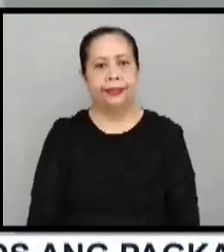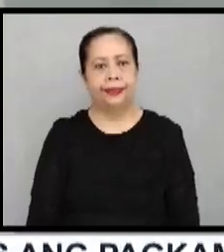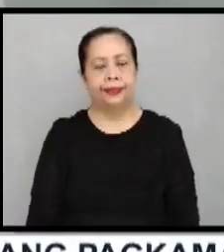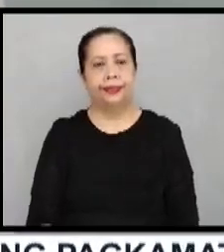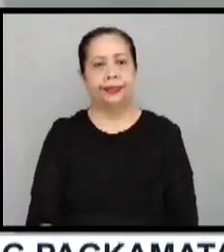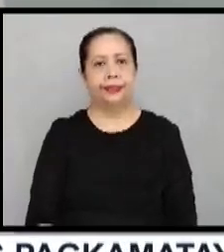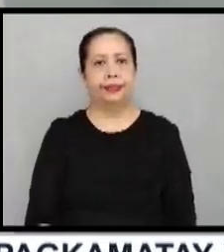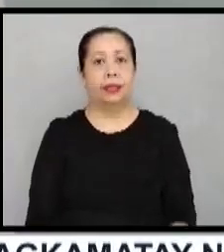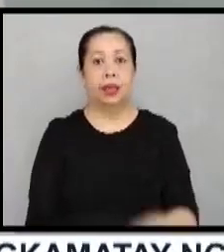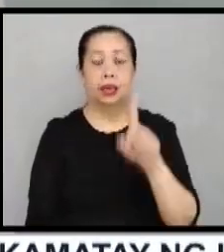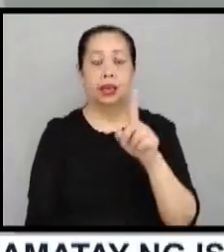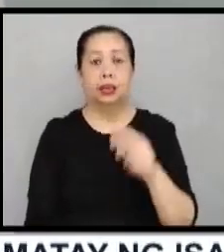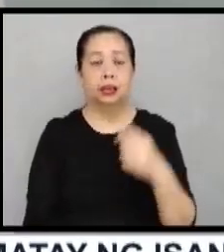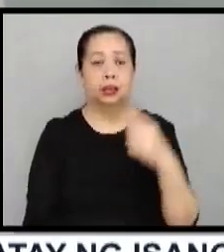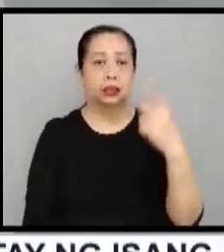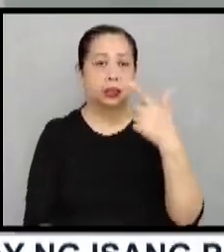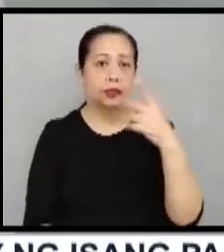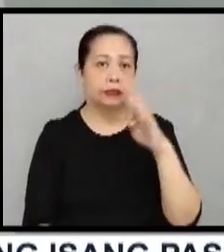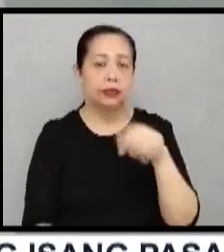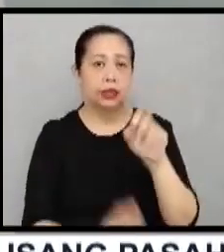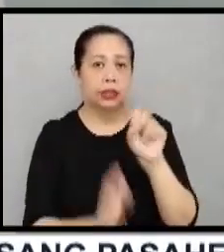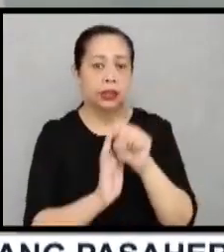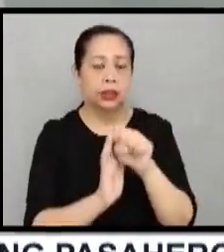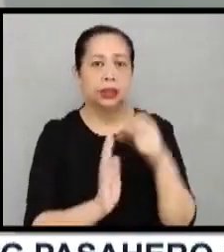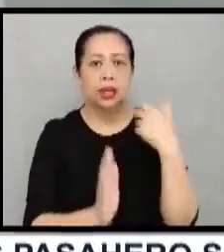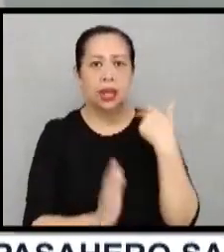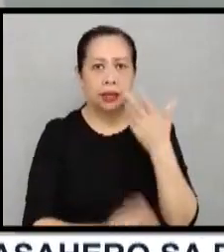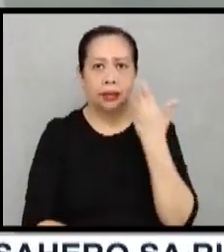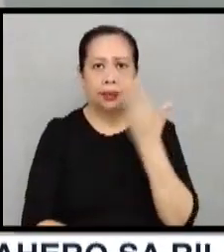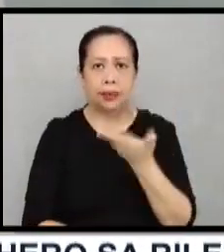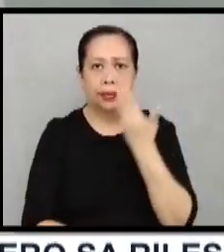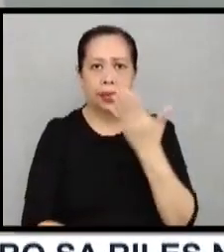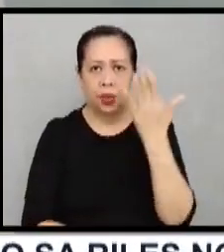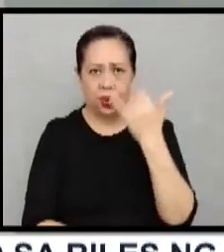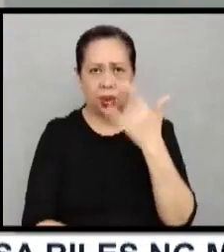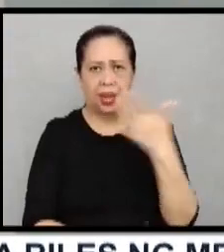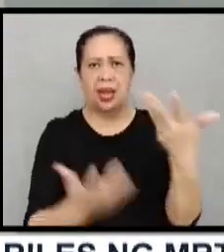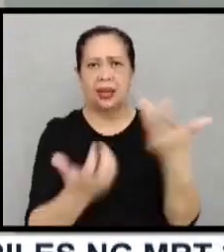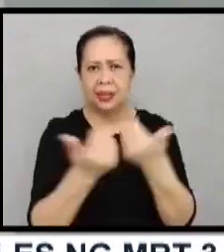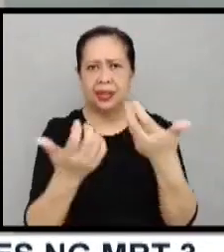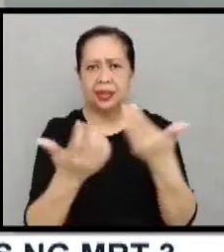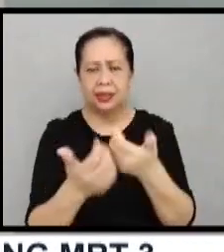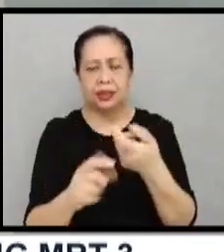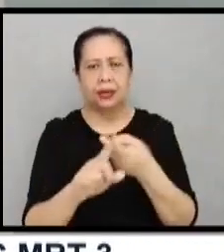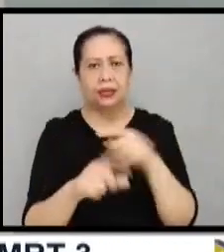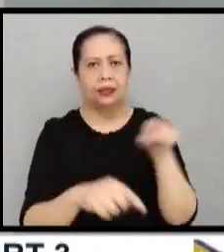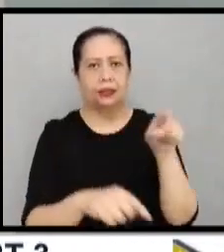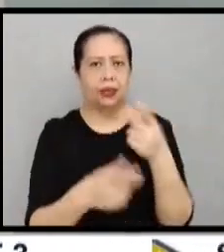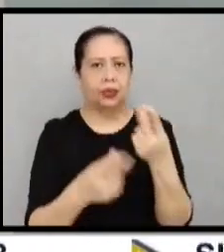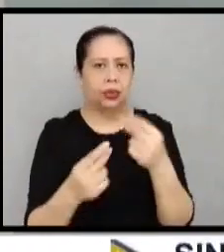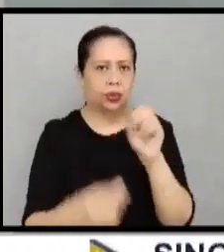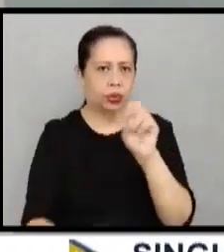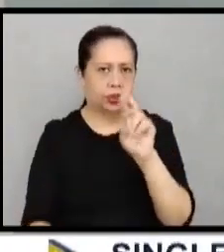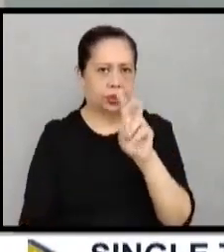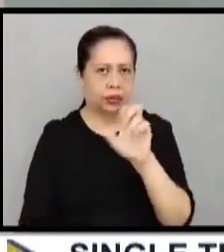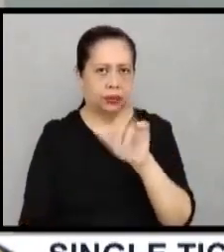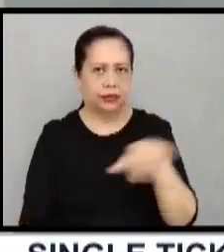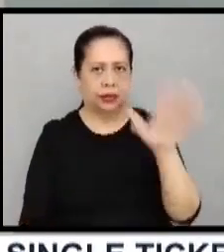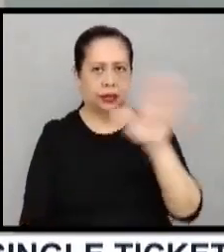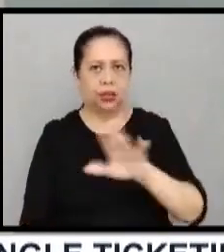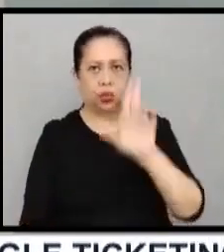Isa sa kada 24 na segundo ay may namamatay dahil sa aksidente. Base na rin ito sa ginawang pag-aaral ng United